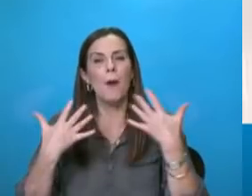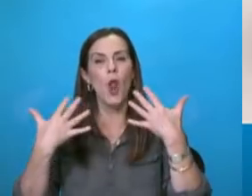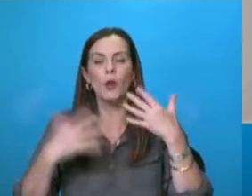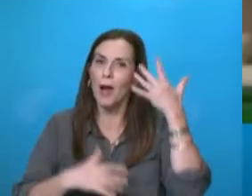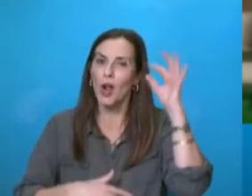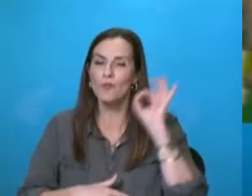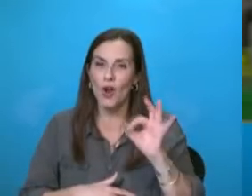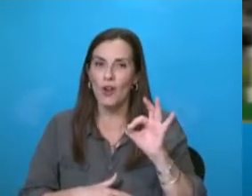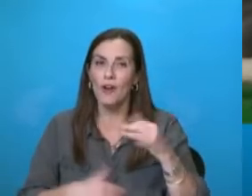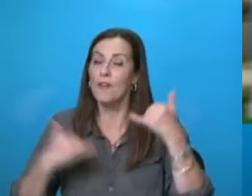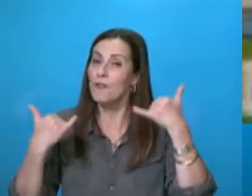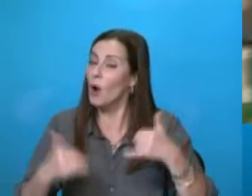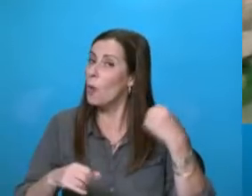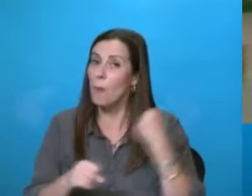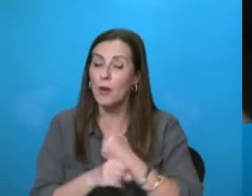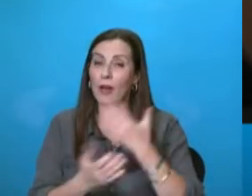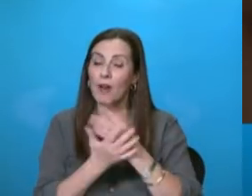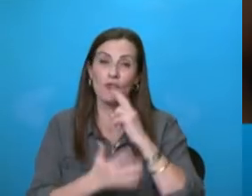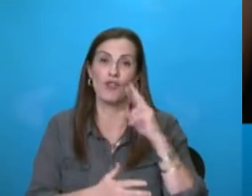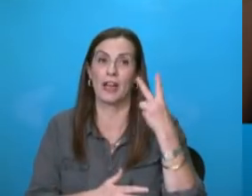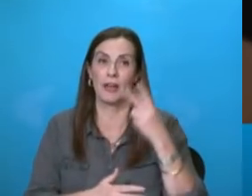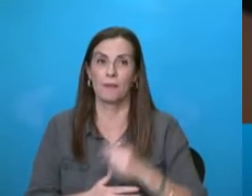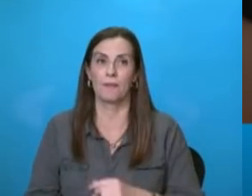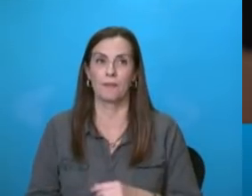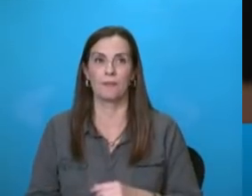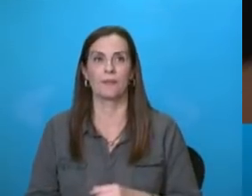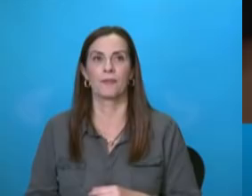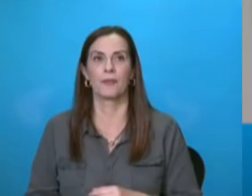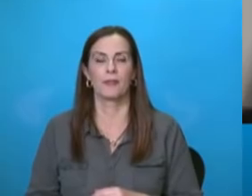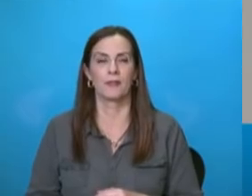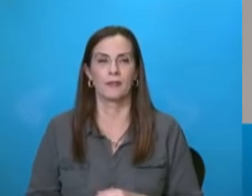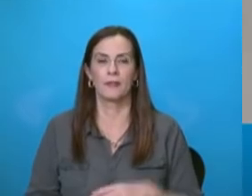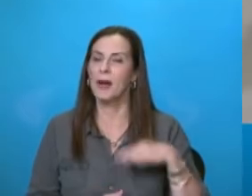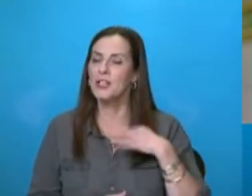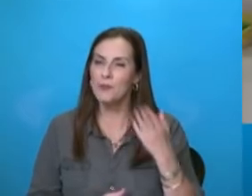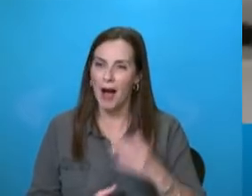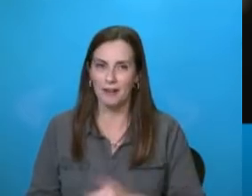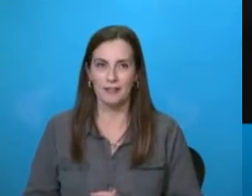החלומות, וכיום הוא פועל כבר שנתיים. אהלן, מה נשמע?